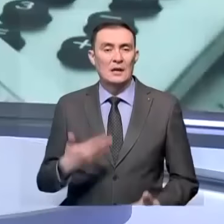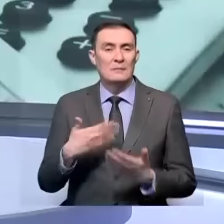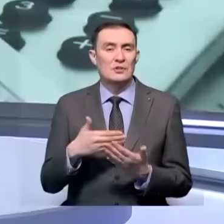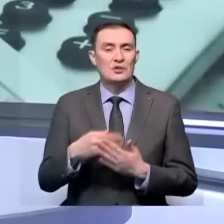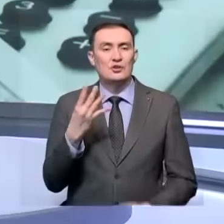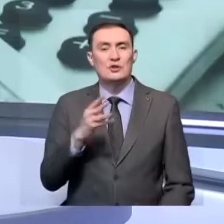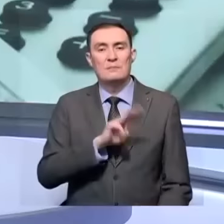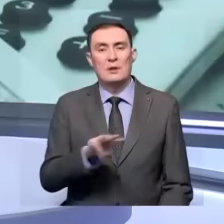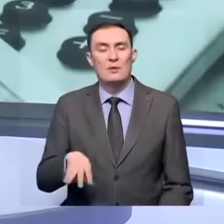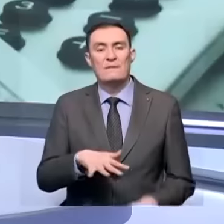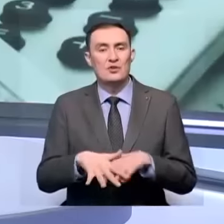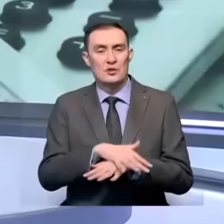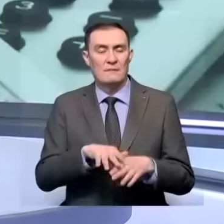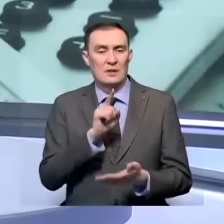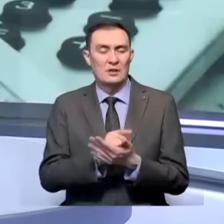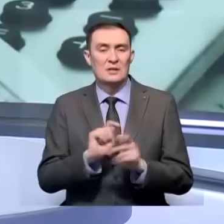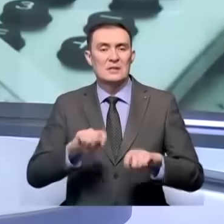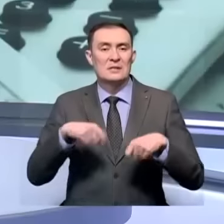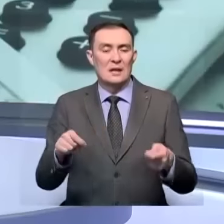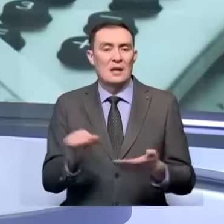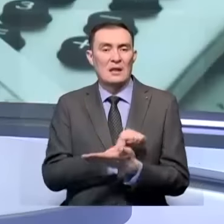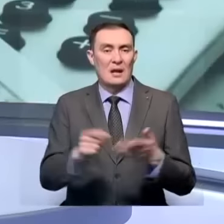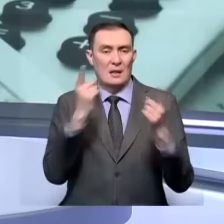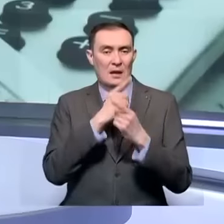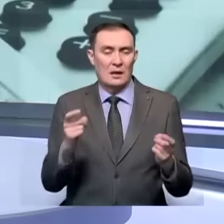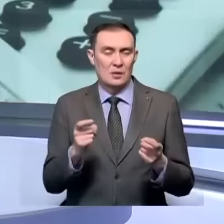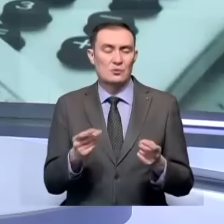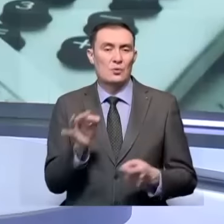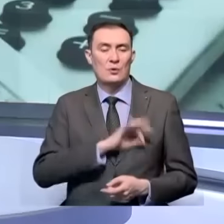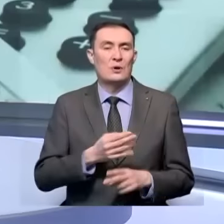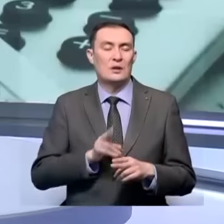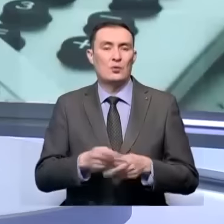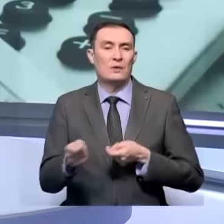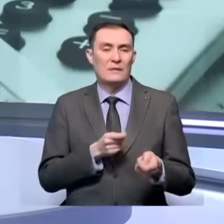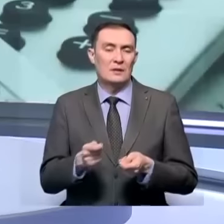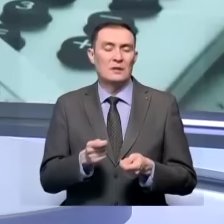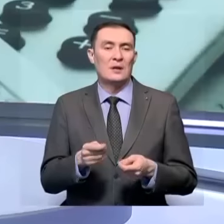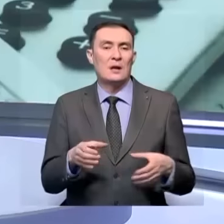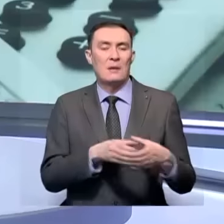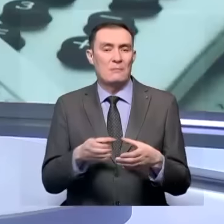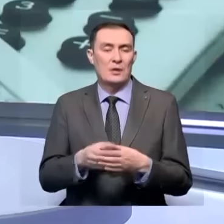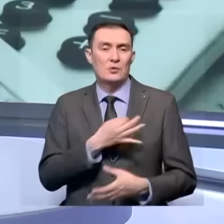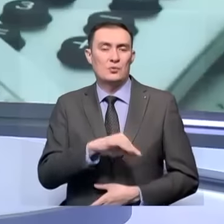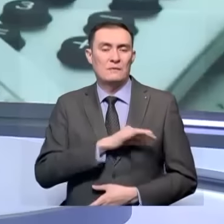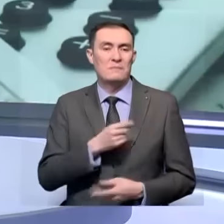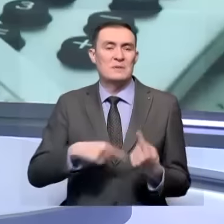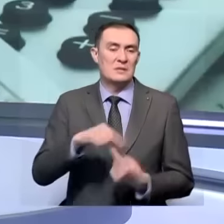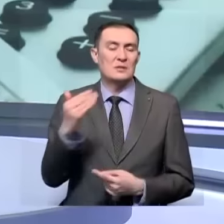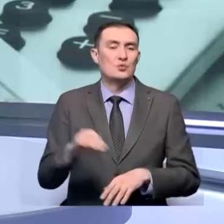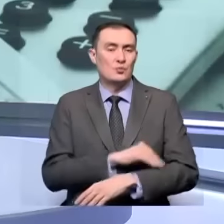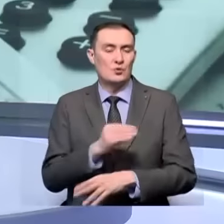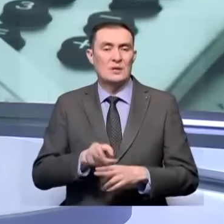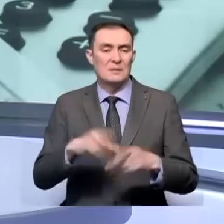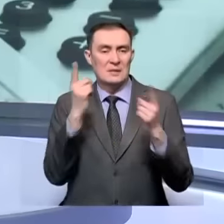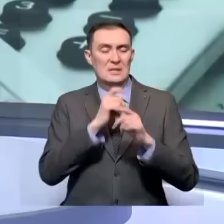Почти 4 миллиона человек должны сдать декларацию в этом году. Это руководители, учредители юрлиц, а также представители бизнеса и их супруги. Об